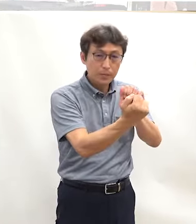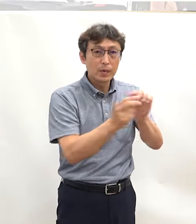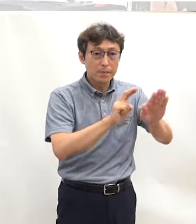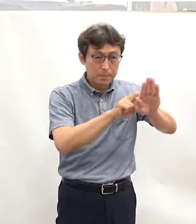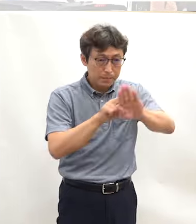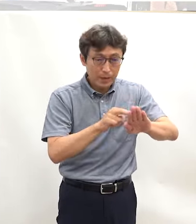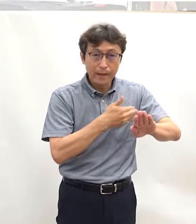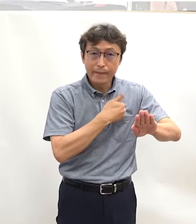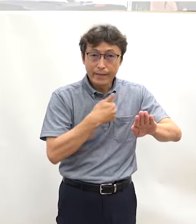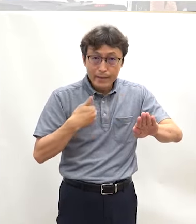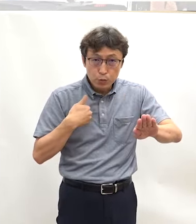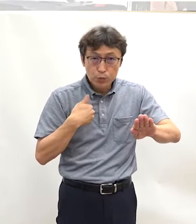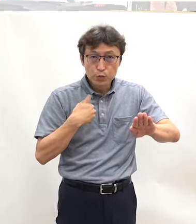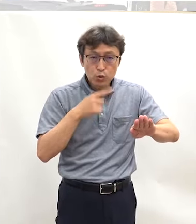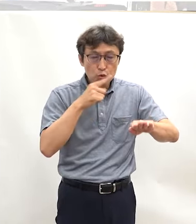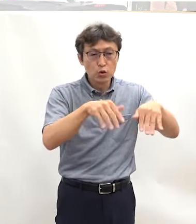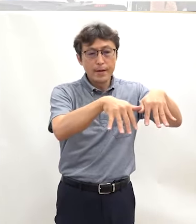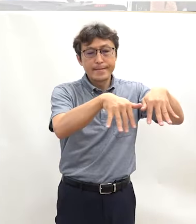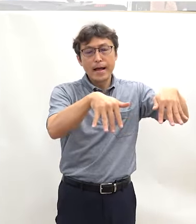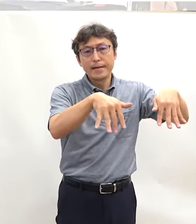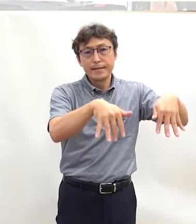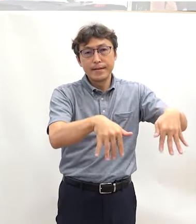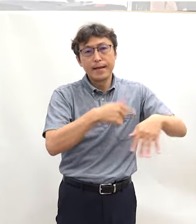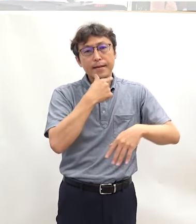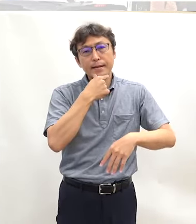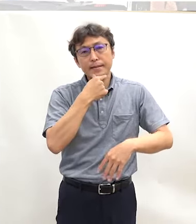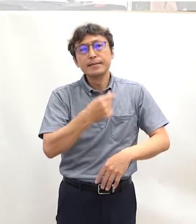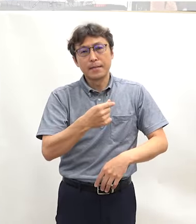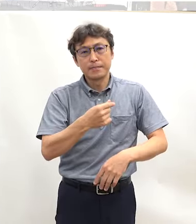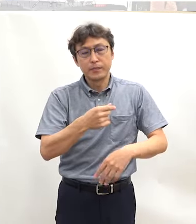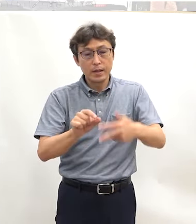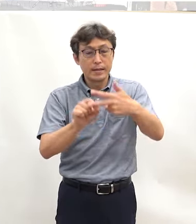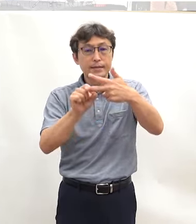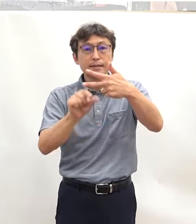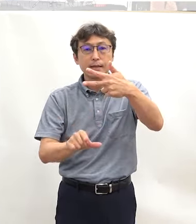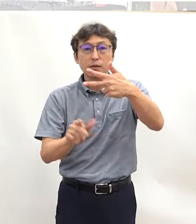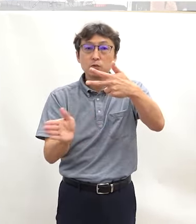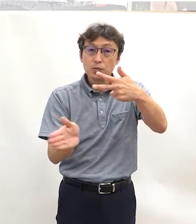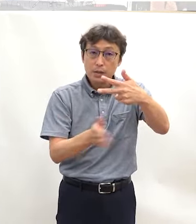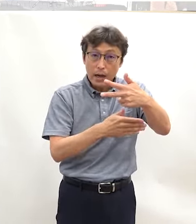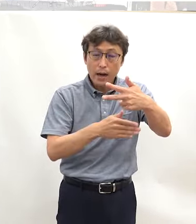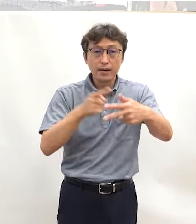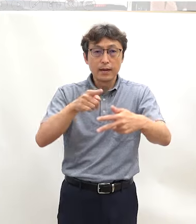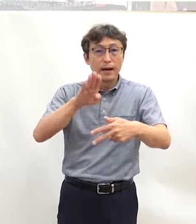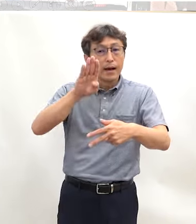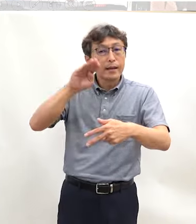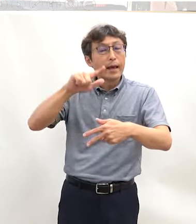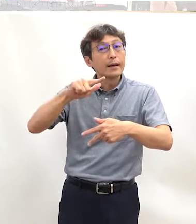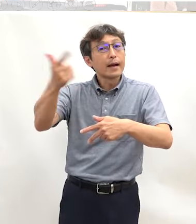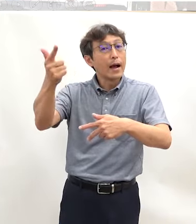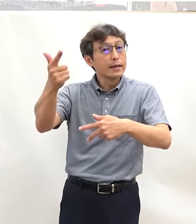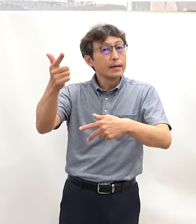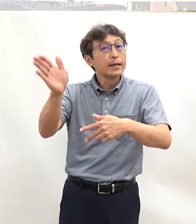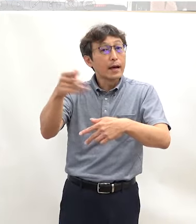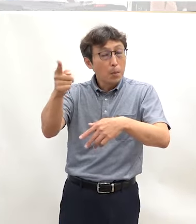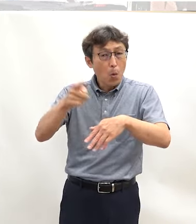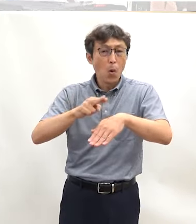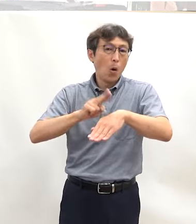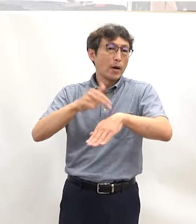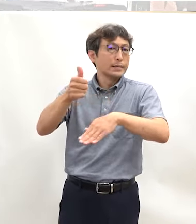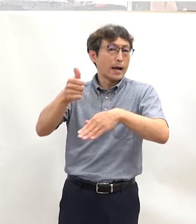救急体制を、敷いていきたいということで、この7月から、県外から小児科医を確保してです